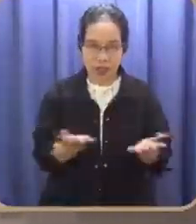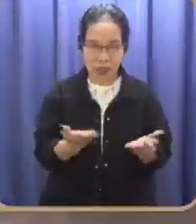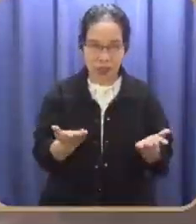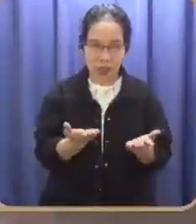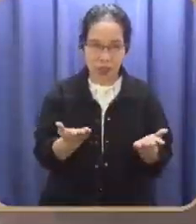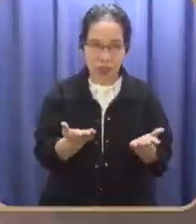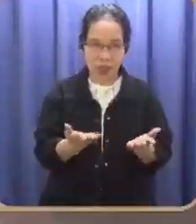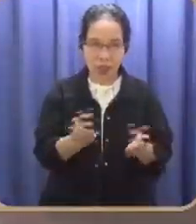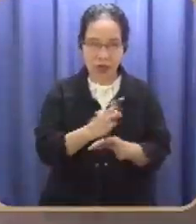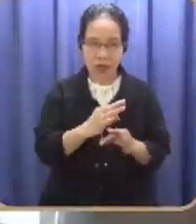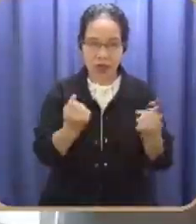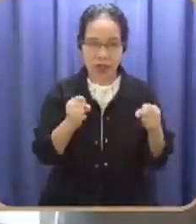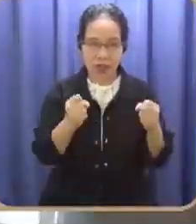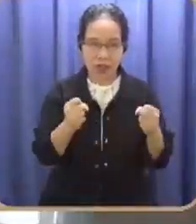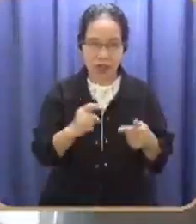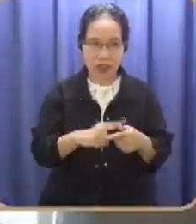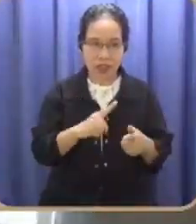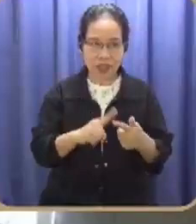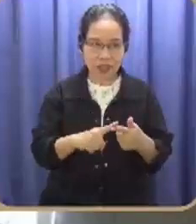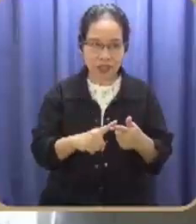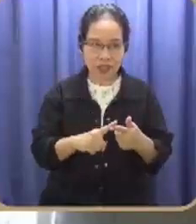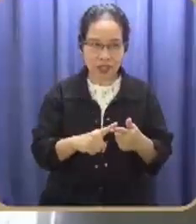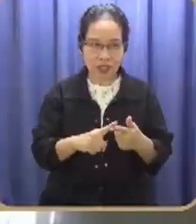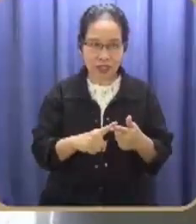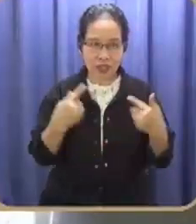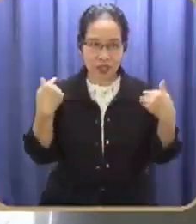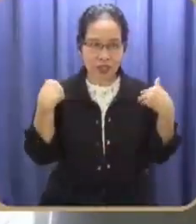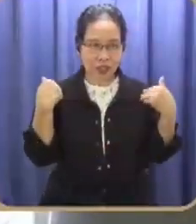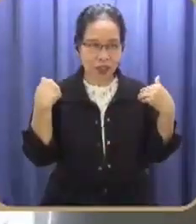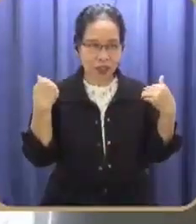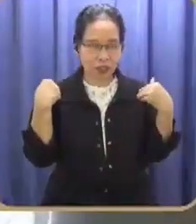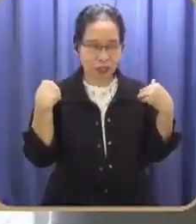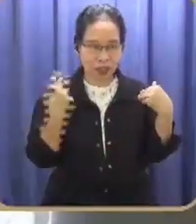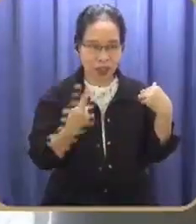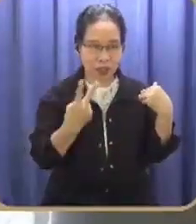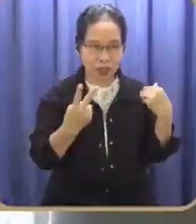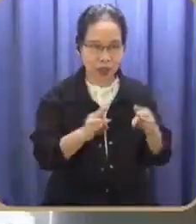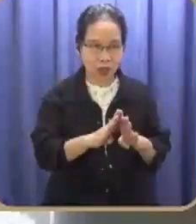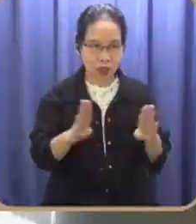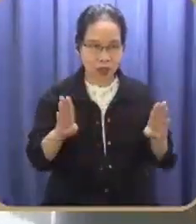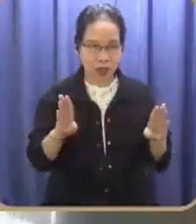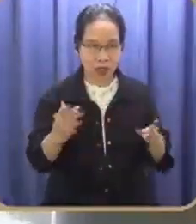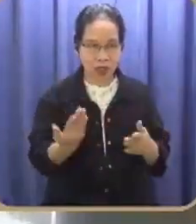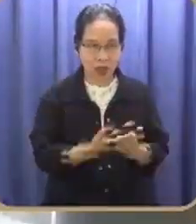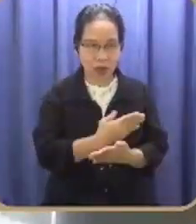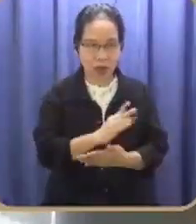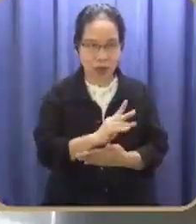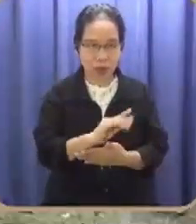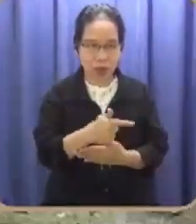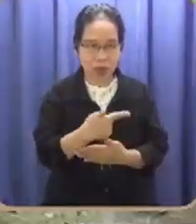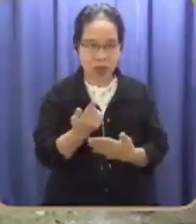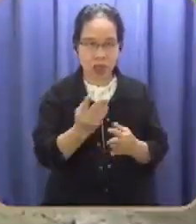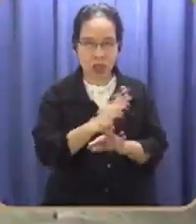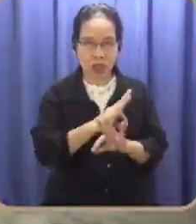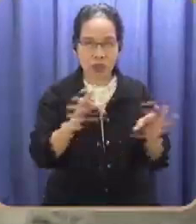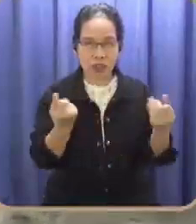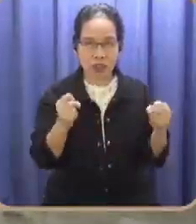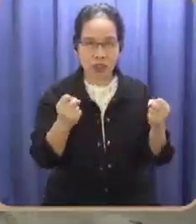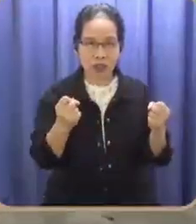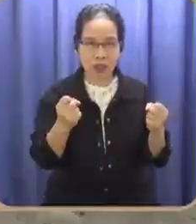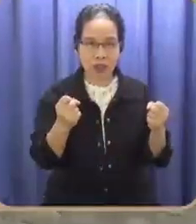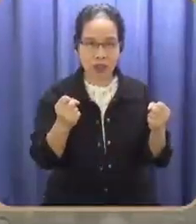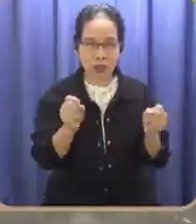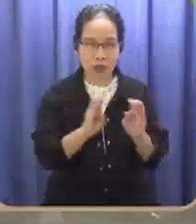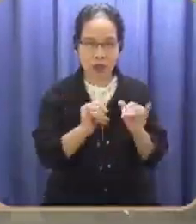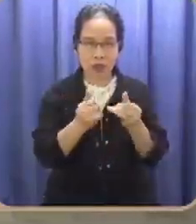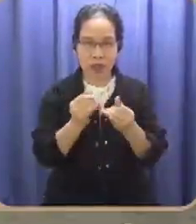store, Kuya. Tapos kanina po, nagkaroon din po tayo ng dalawang opening po ng bagong branch po natin ng free store dyan po sa Barangay Bautista